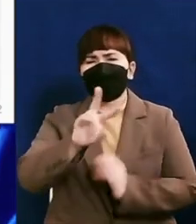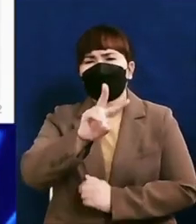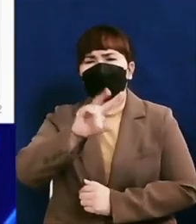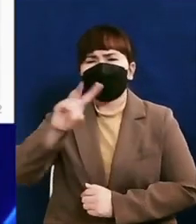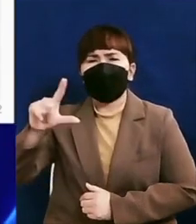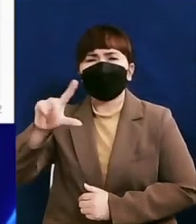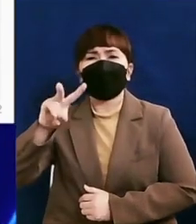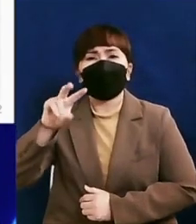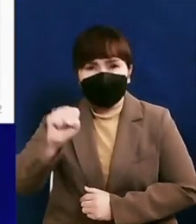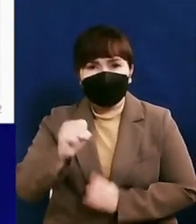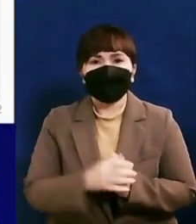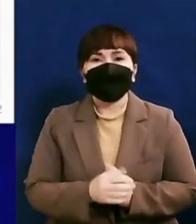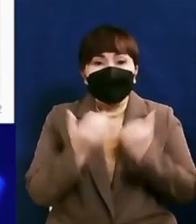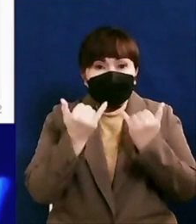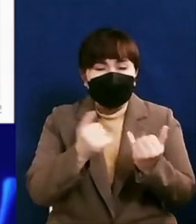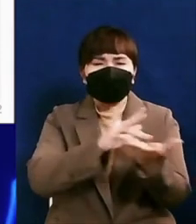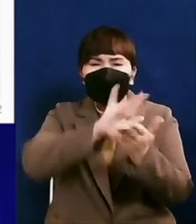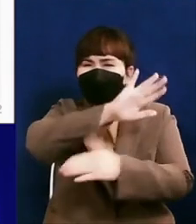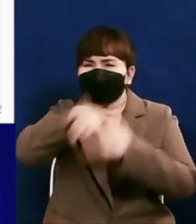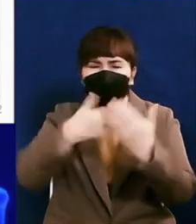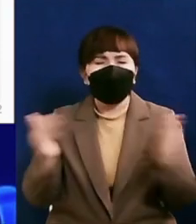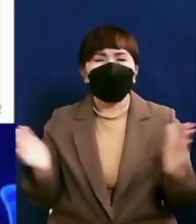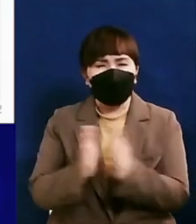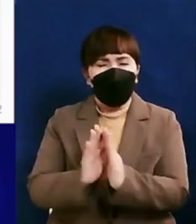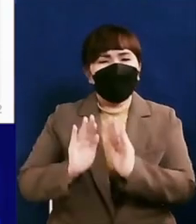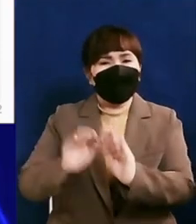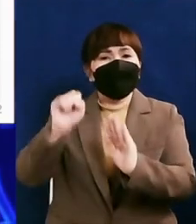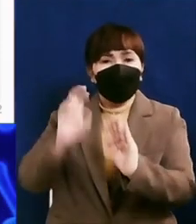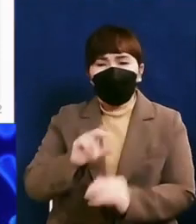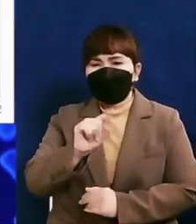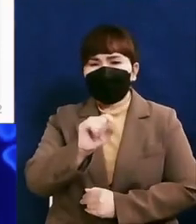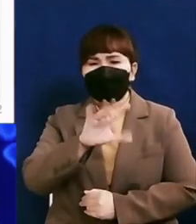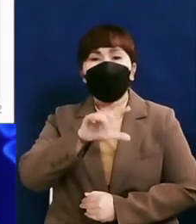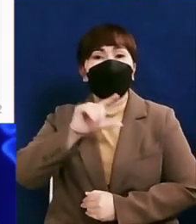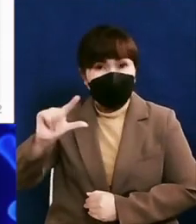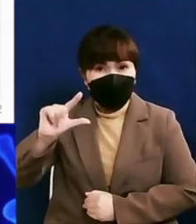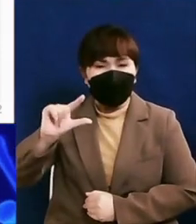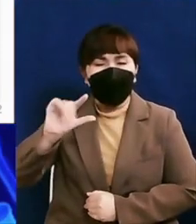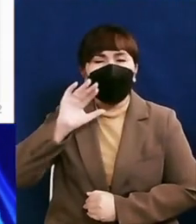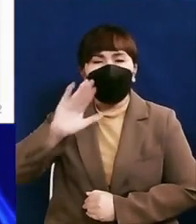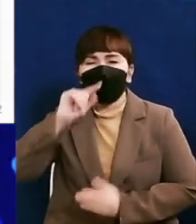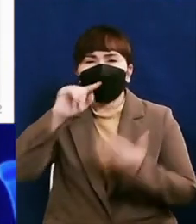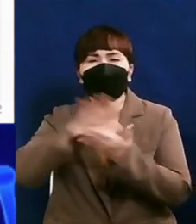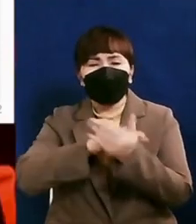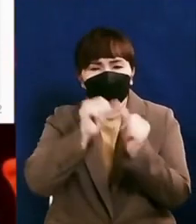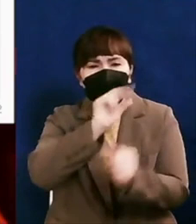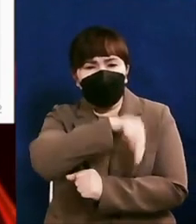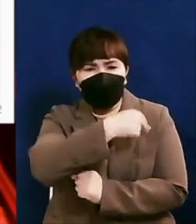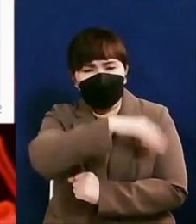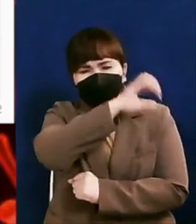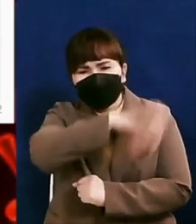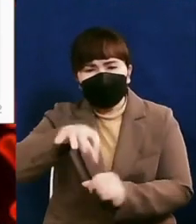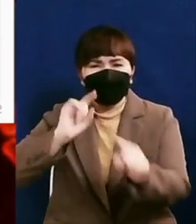รวมแล้วนะปัจจุบันนะครับเรามียาที่มีสต็อกอยู่25ล้านเม็ดอยู่โดยกระจายอยู่ในโรงพยาบาลต่าง